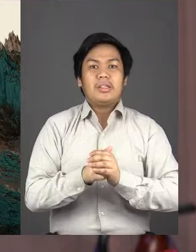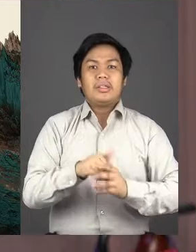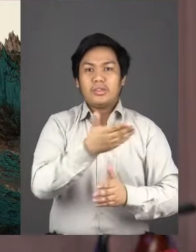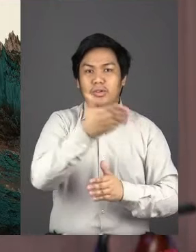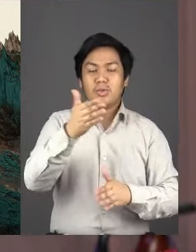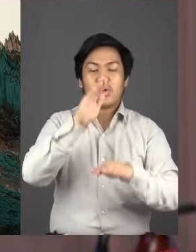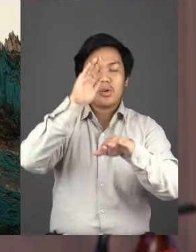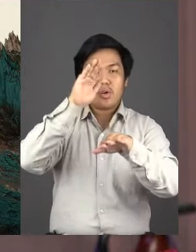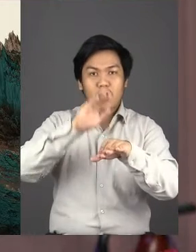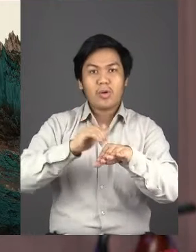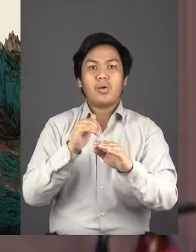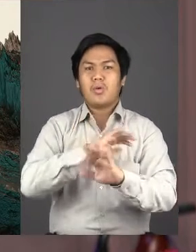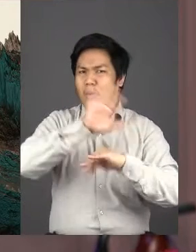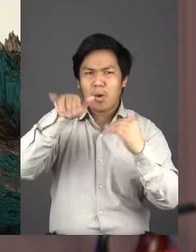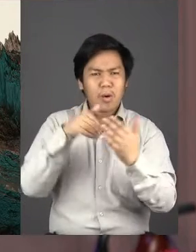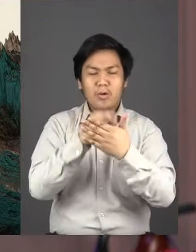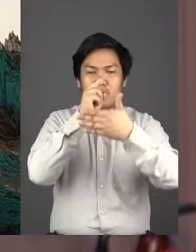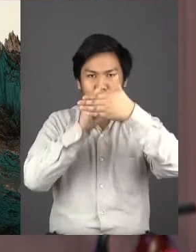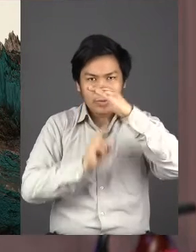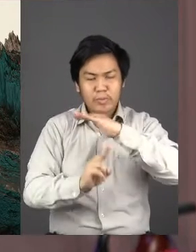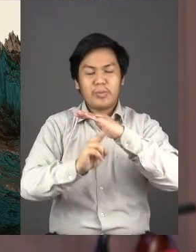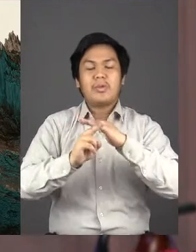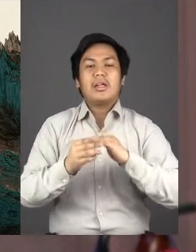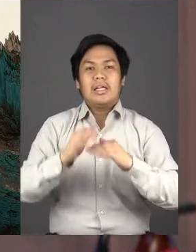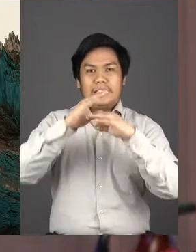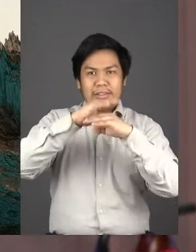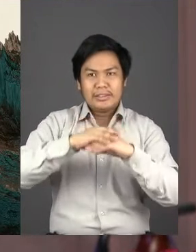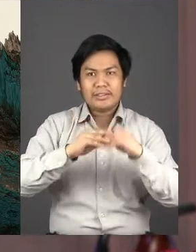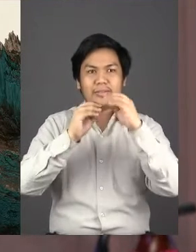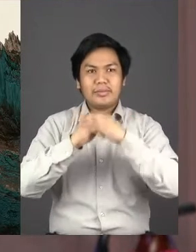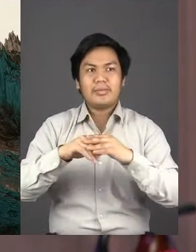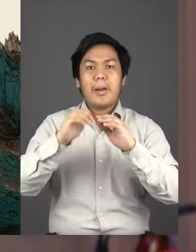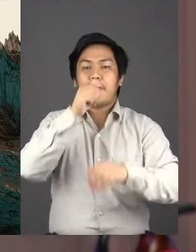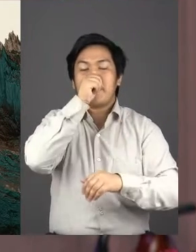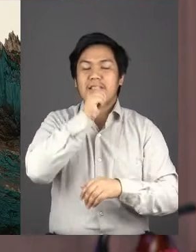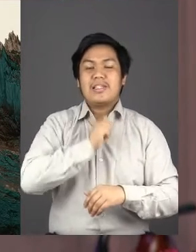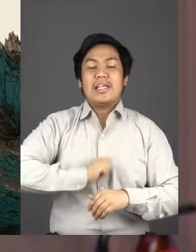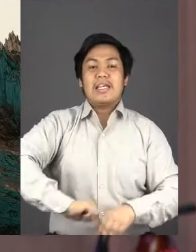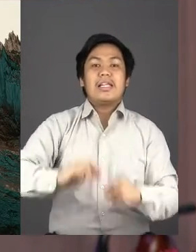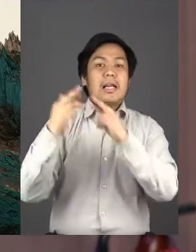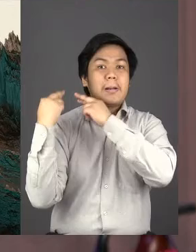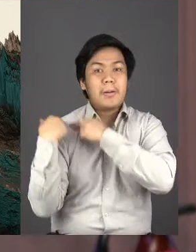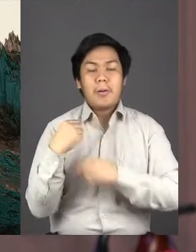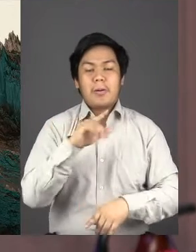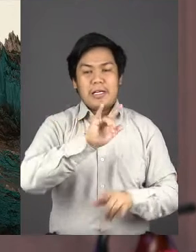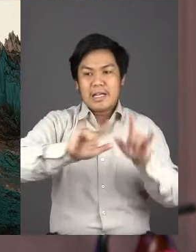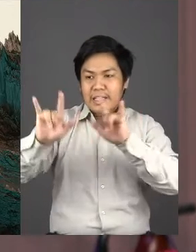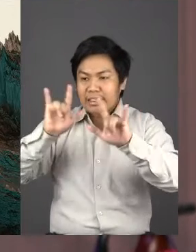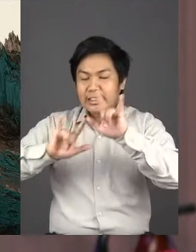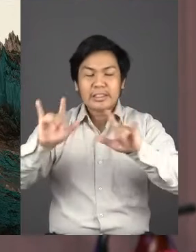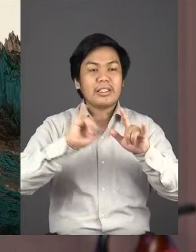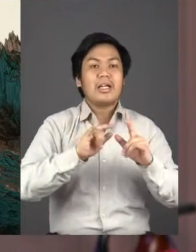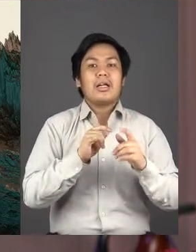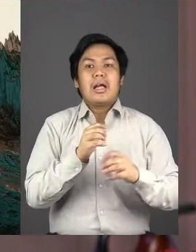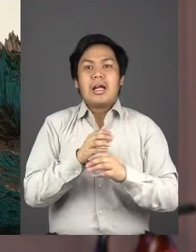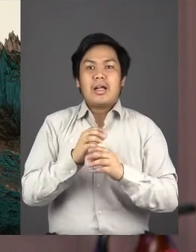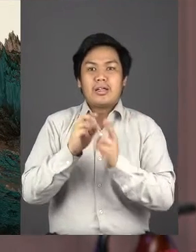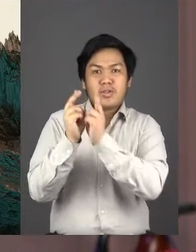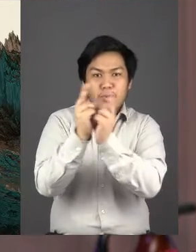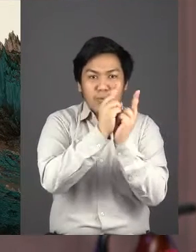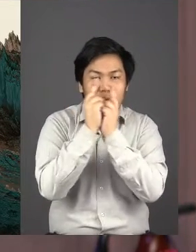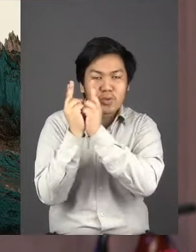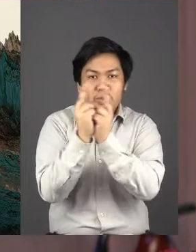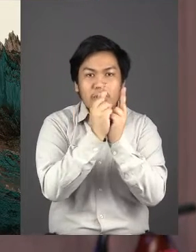called, with all humility and gentleness, with patience, bearing with one another in love, eager to maintain the unity of